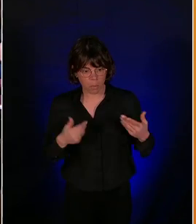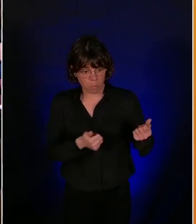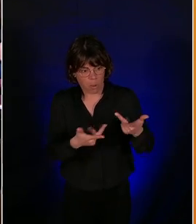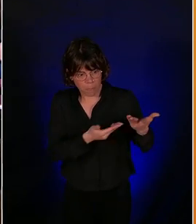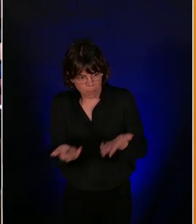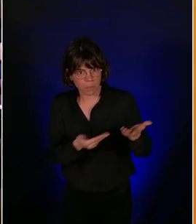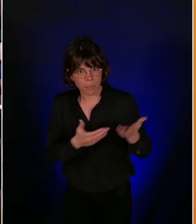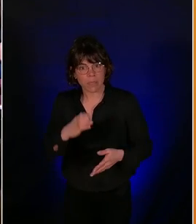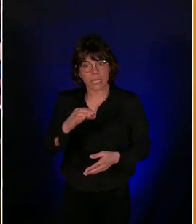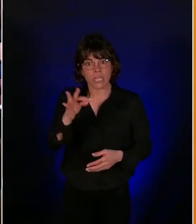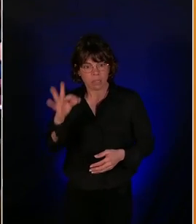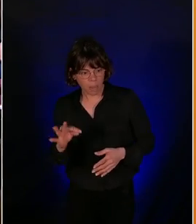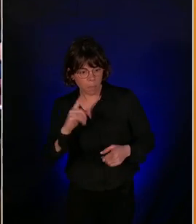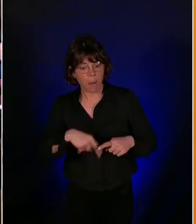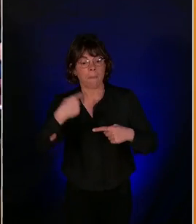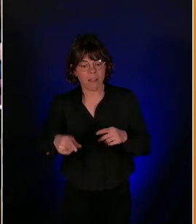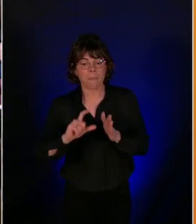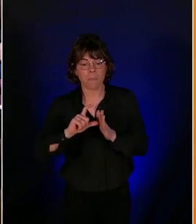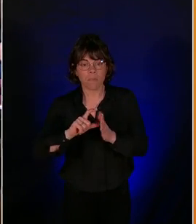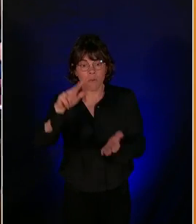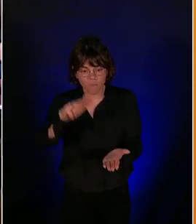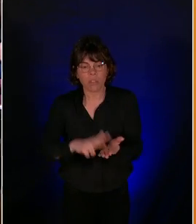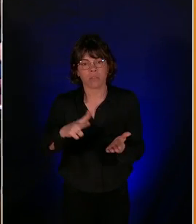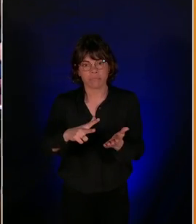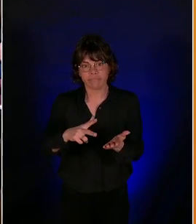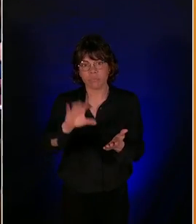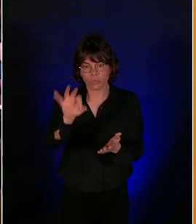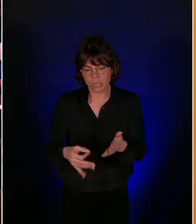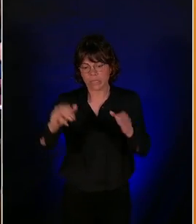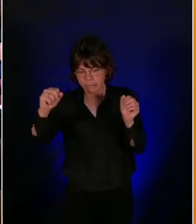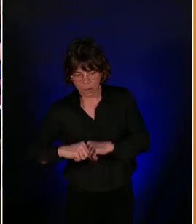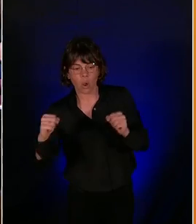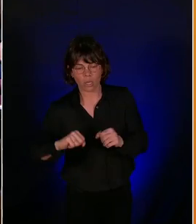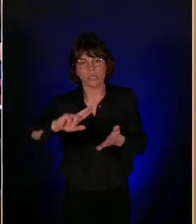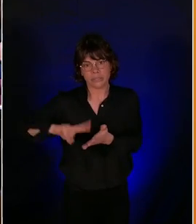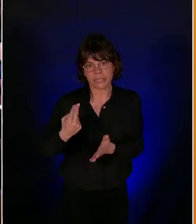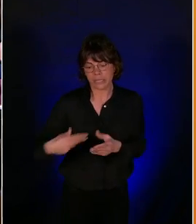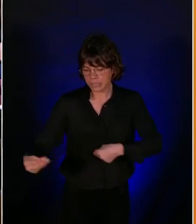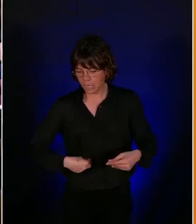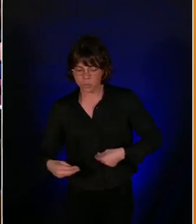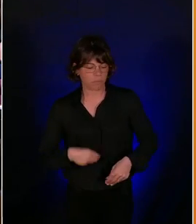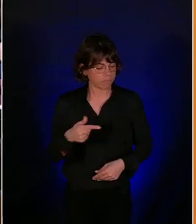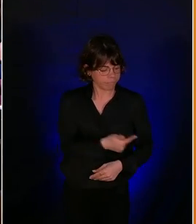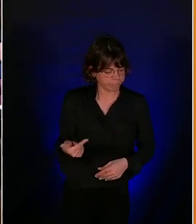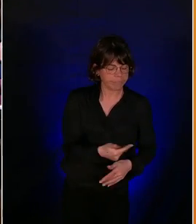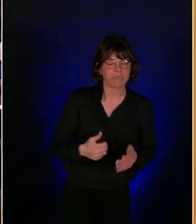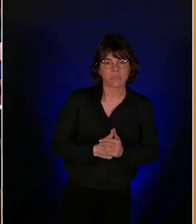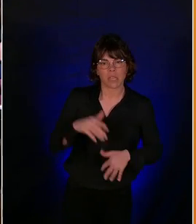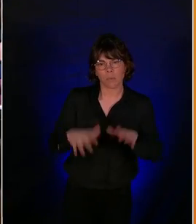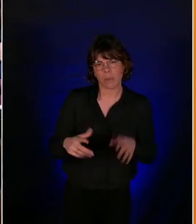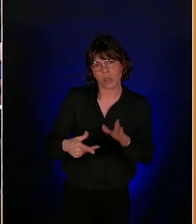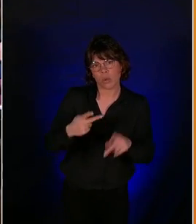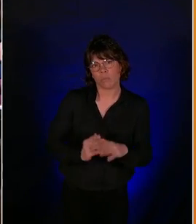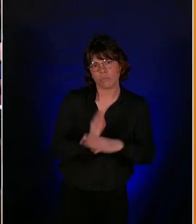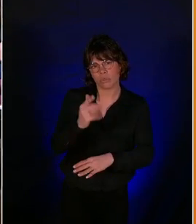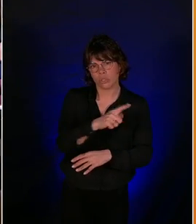CGT pour qu'un protocole de fin de conflit soit voté par les salariés et signé par la direction plus 128 €